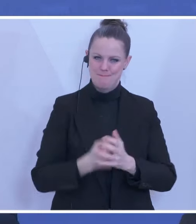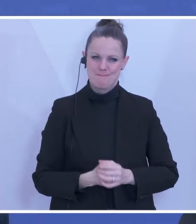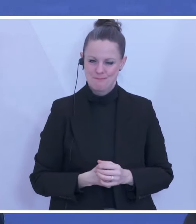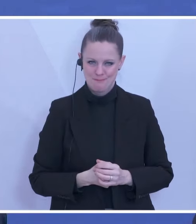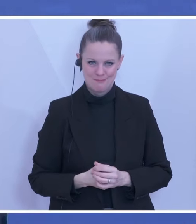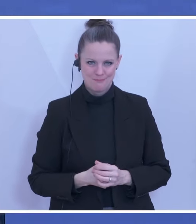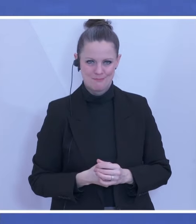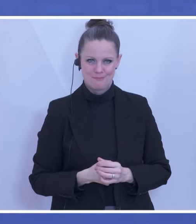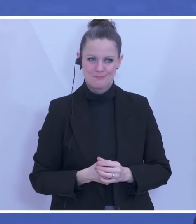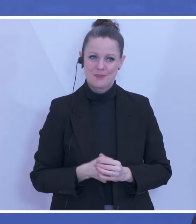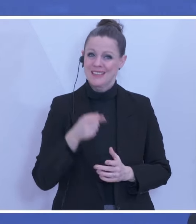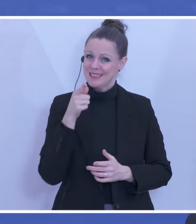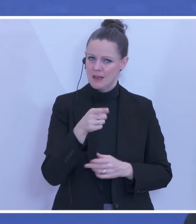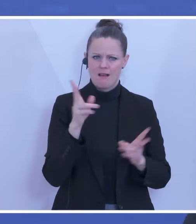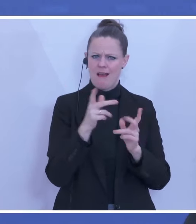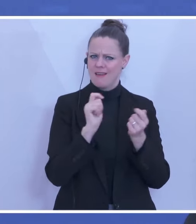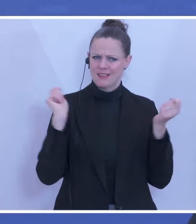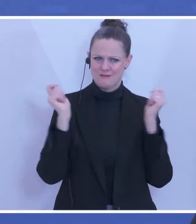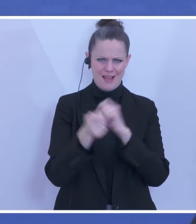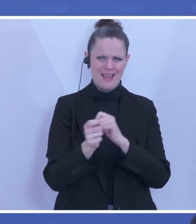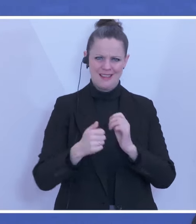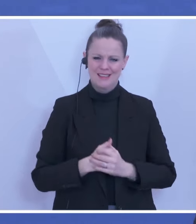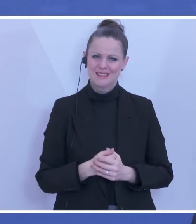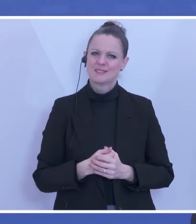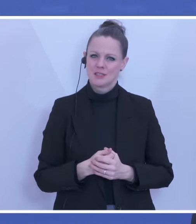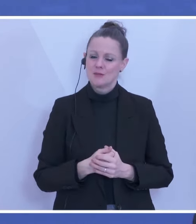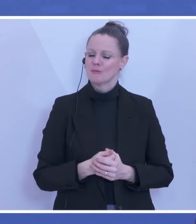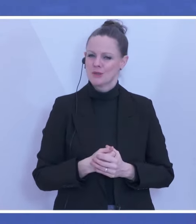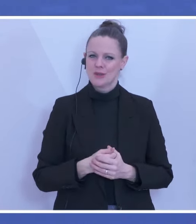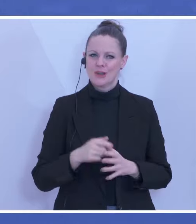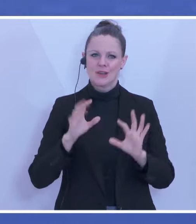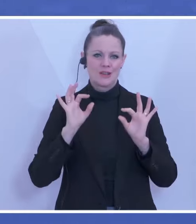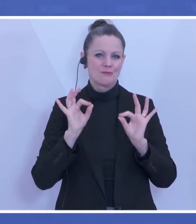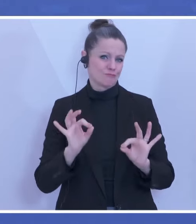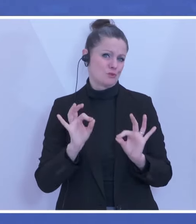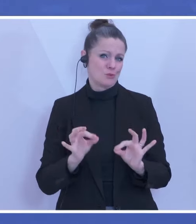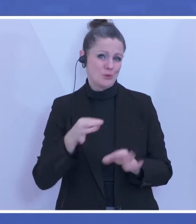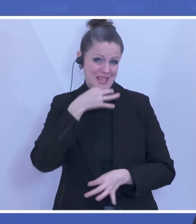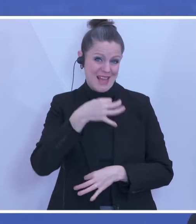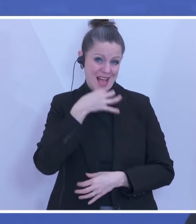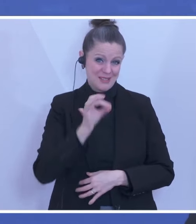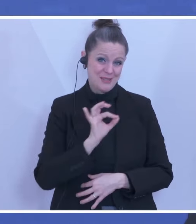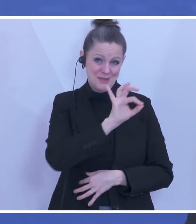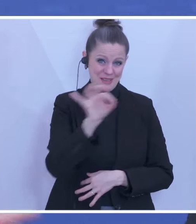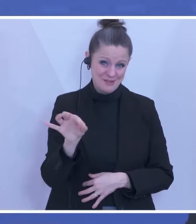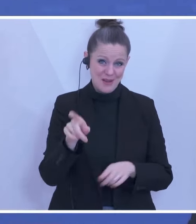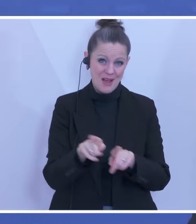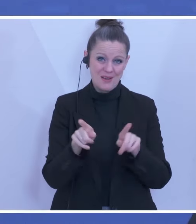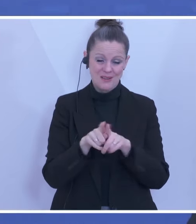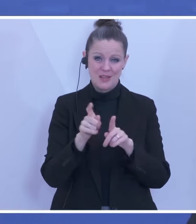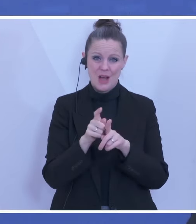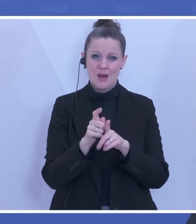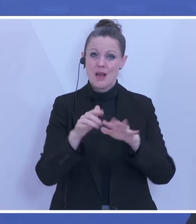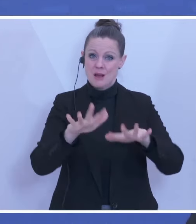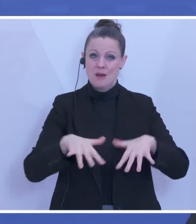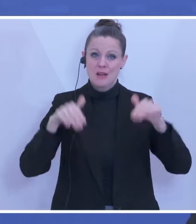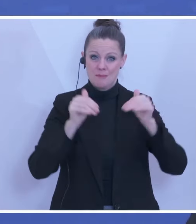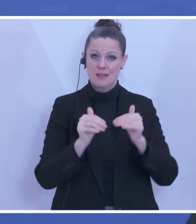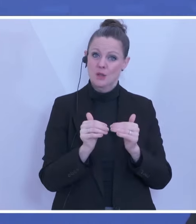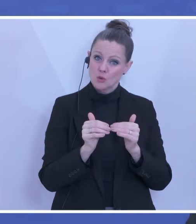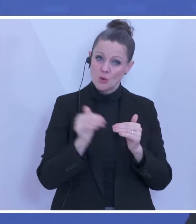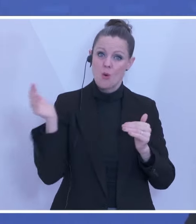wir für unverrückbar. Das ist schon mal eine gute Nachricht. Und das auch mit einer großen Mehrheit im Parlament, das muss